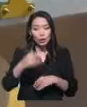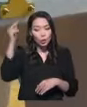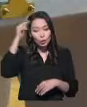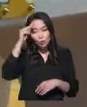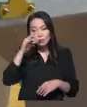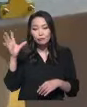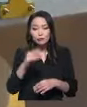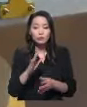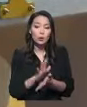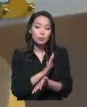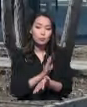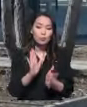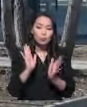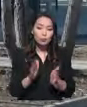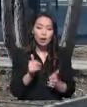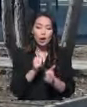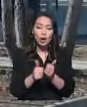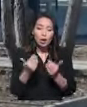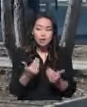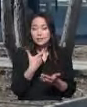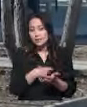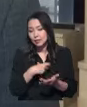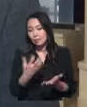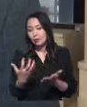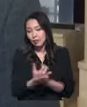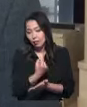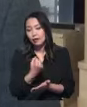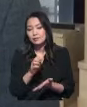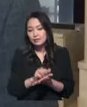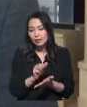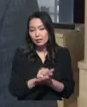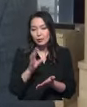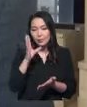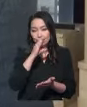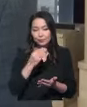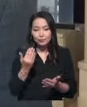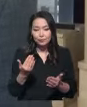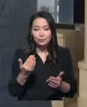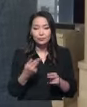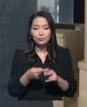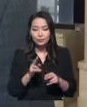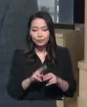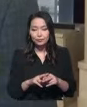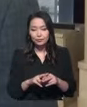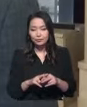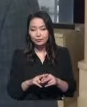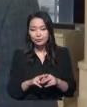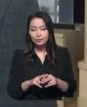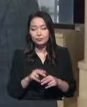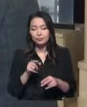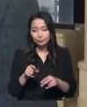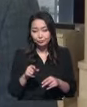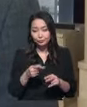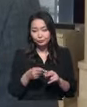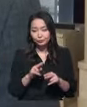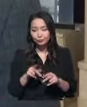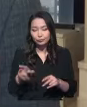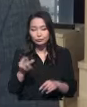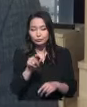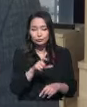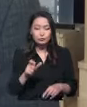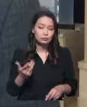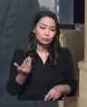бесплатными. Каждый сможет найти для себя занятие по душе. Это своего рода мини-ДДЮ. Если раньше вот